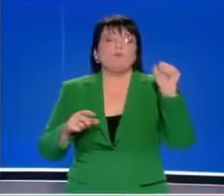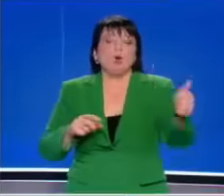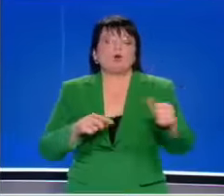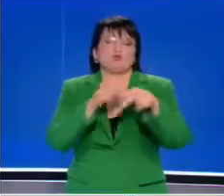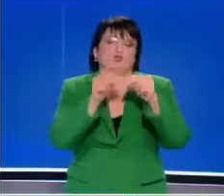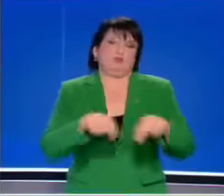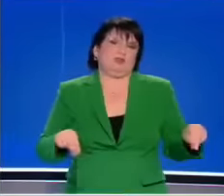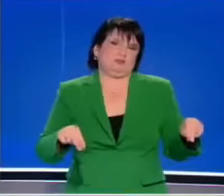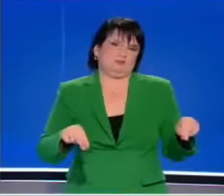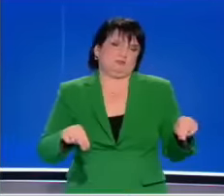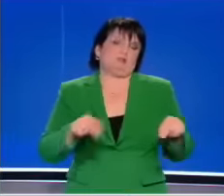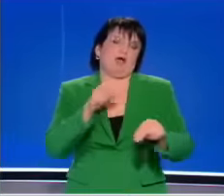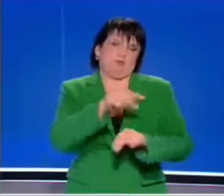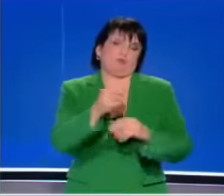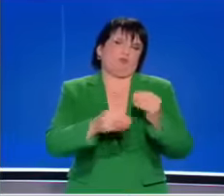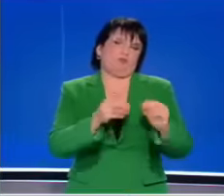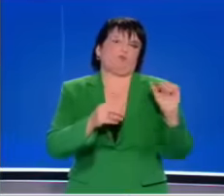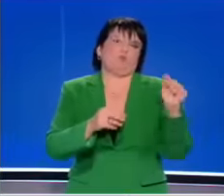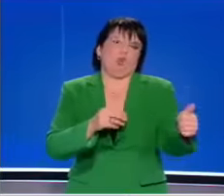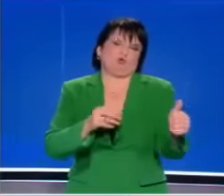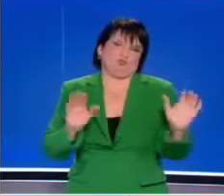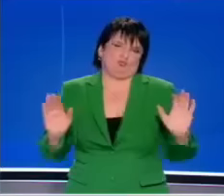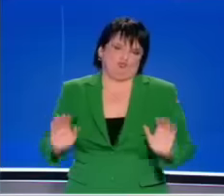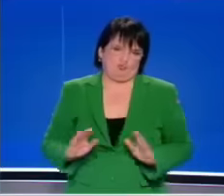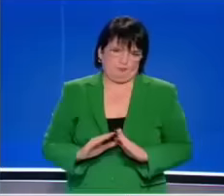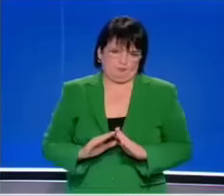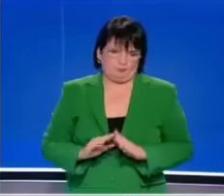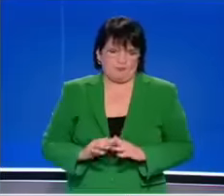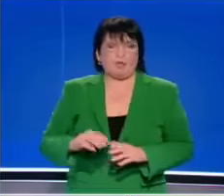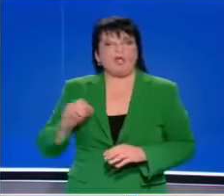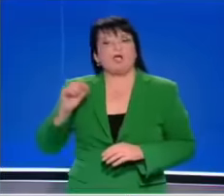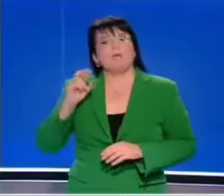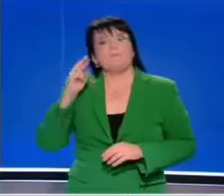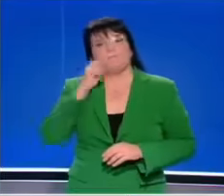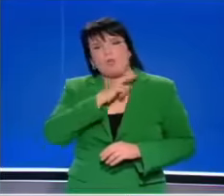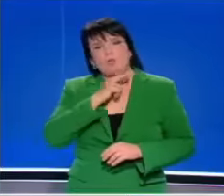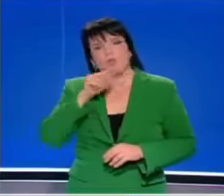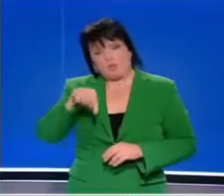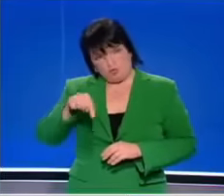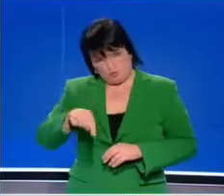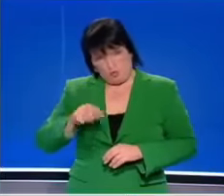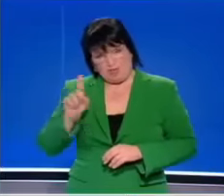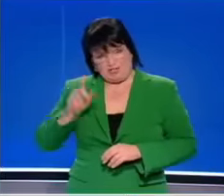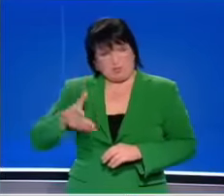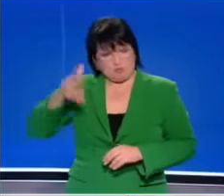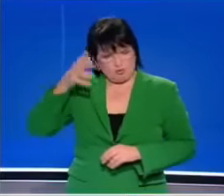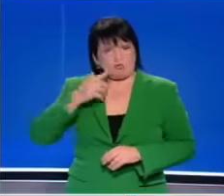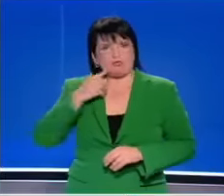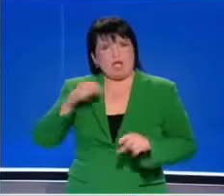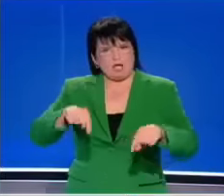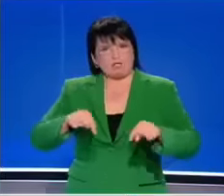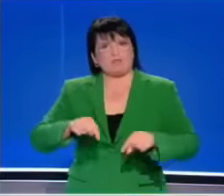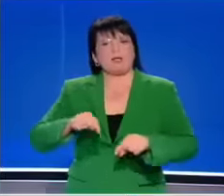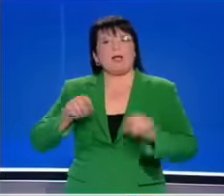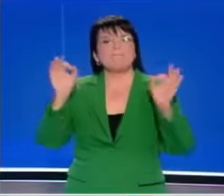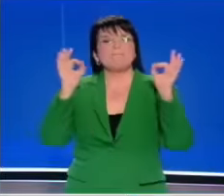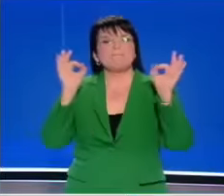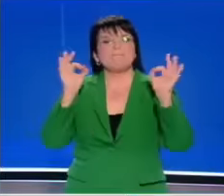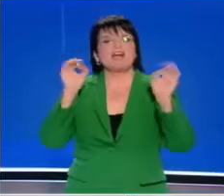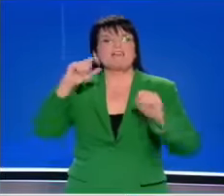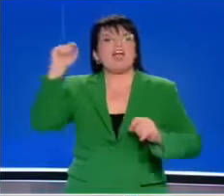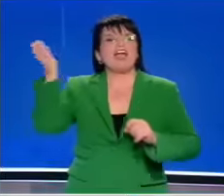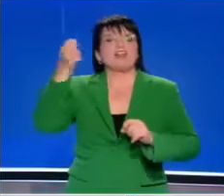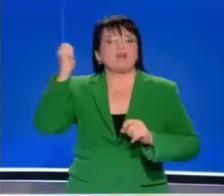λύση για το πρόβλημα το οποίο δημιού δη πάντως η διαφωνία του κυριάκου μητσοτάκη του τωρινού πρωθυπουργού είναι στην μακεδονική